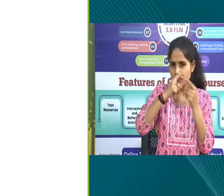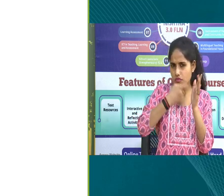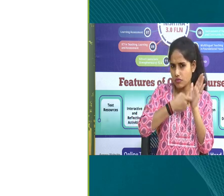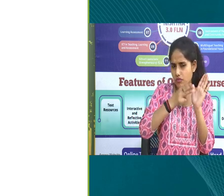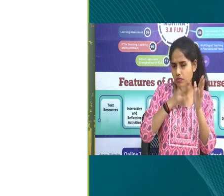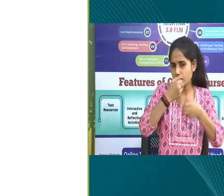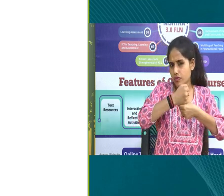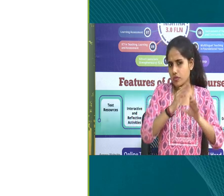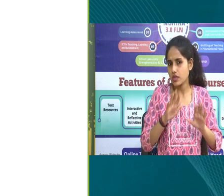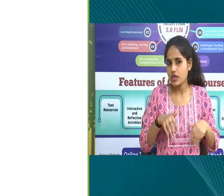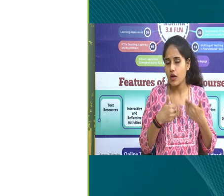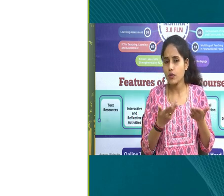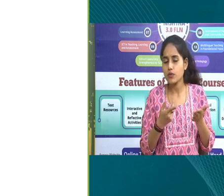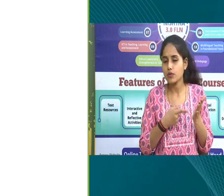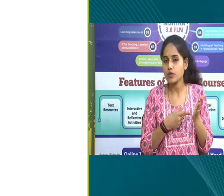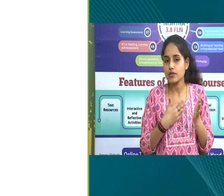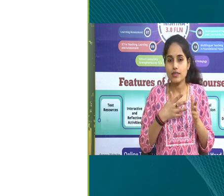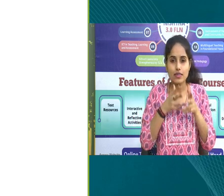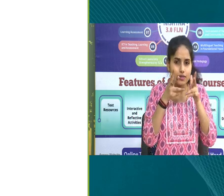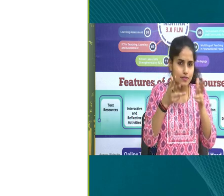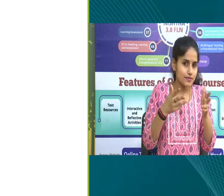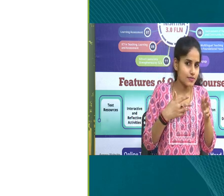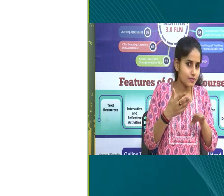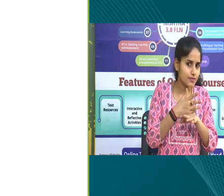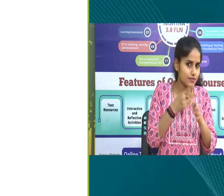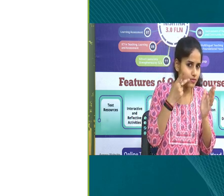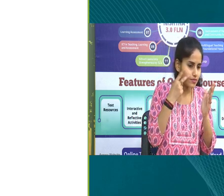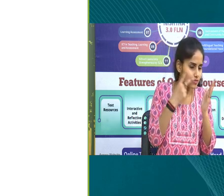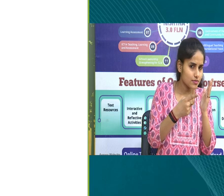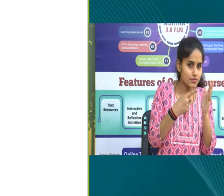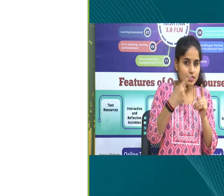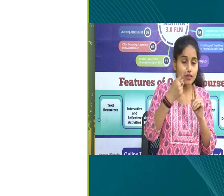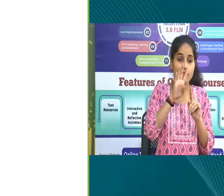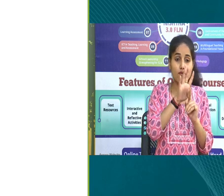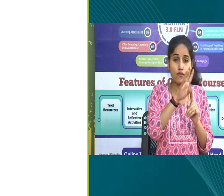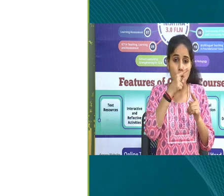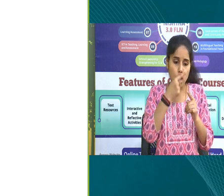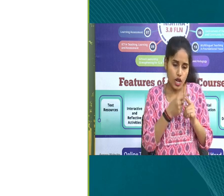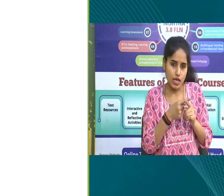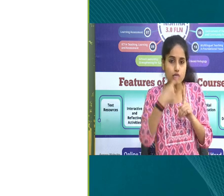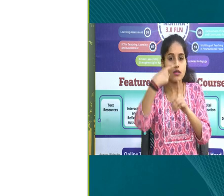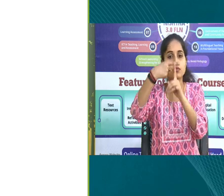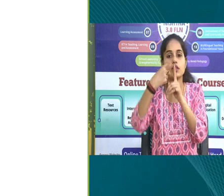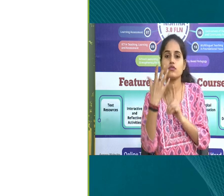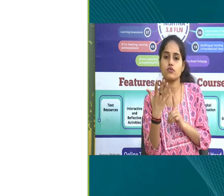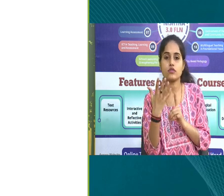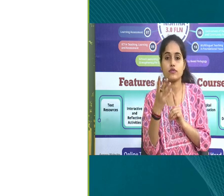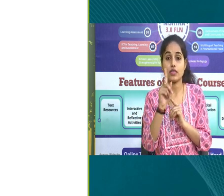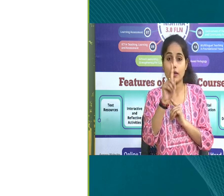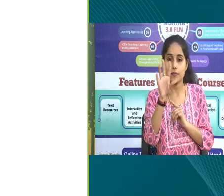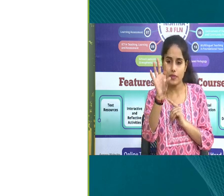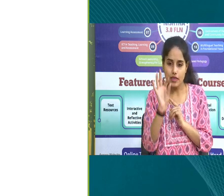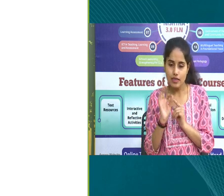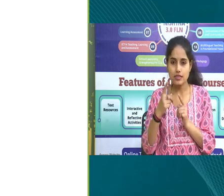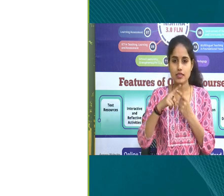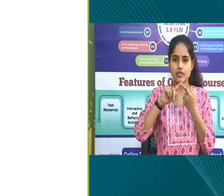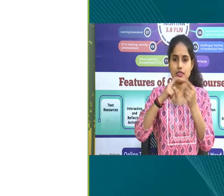अभी हमने यहां देखा था की 4X एंड 5 ये दो टर्म थी अब एक टर्म लेते हैं पहले 4X